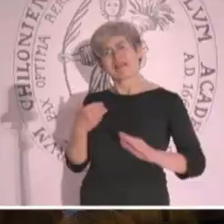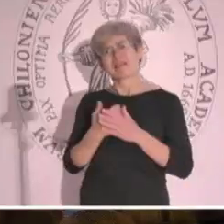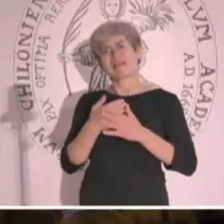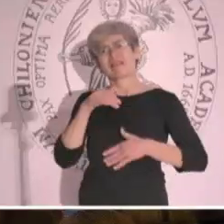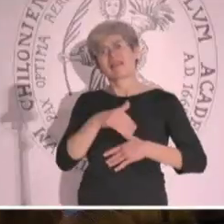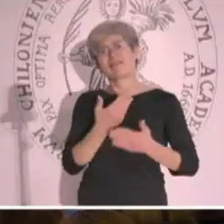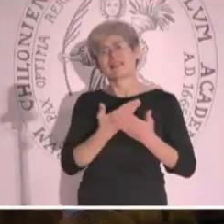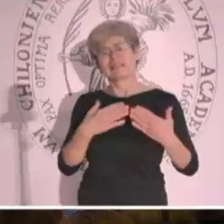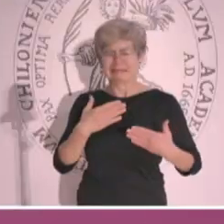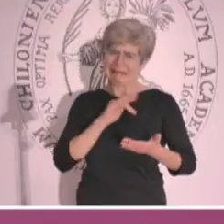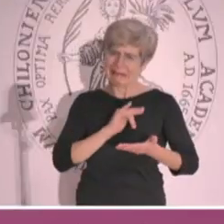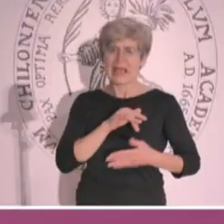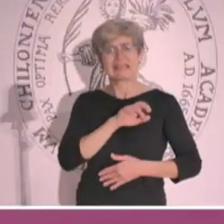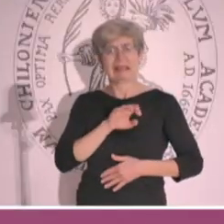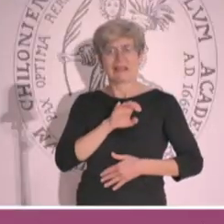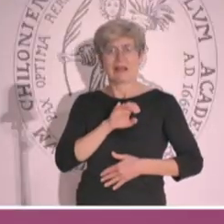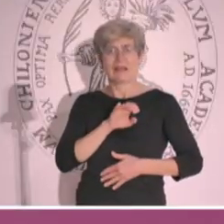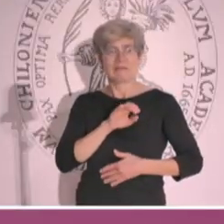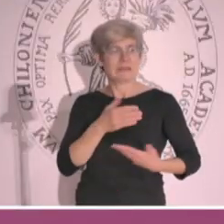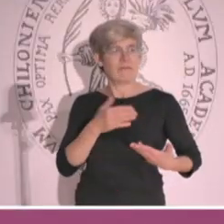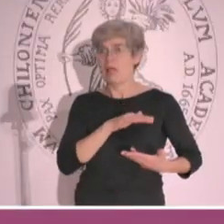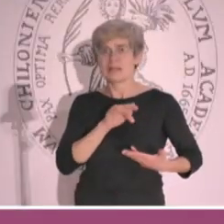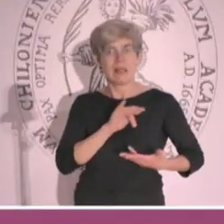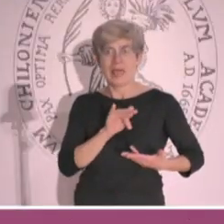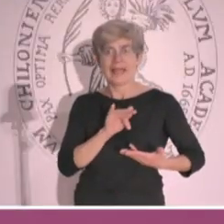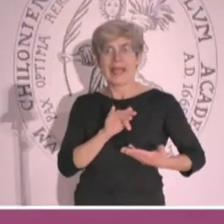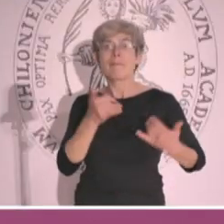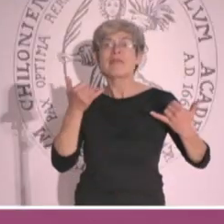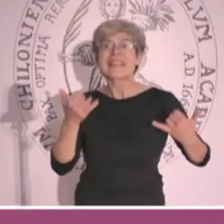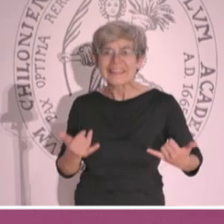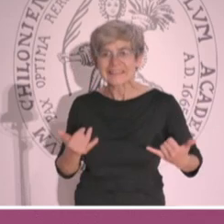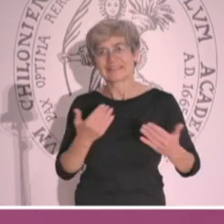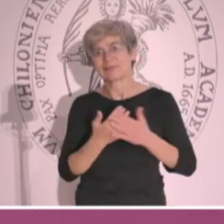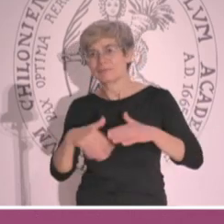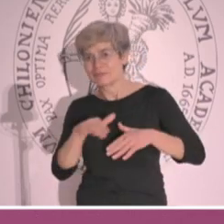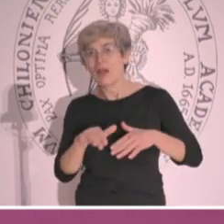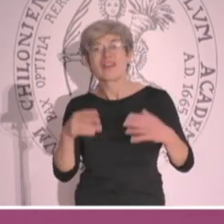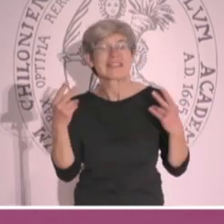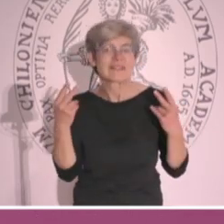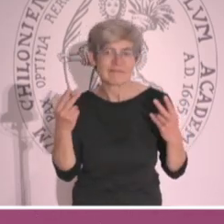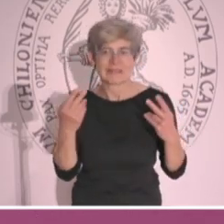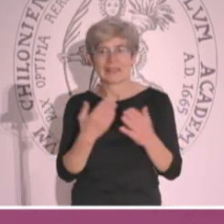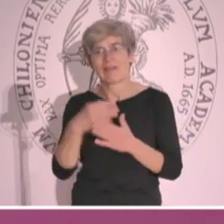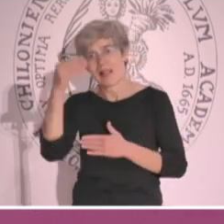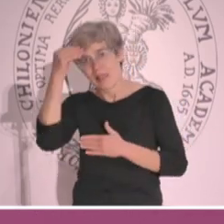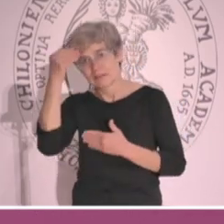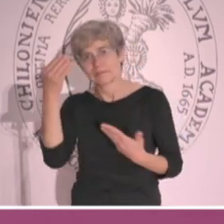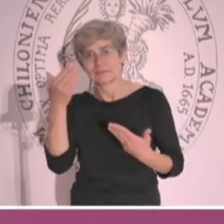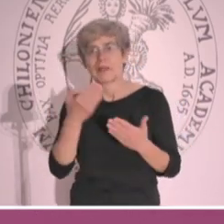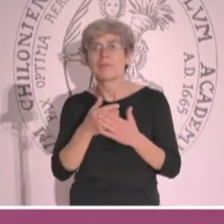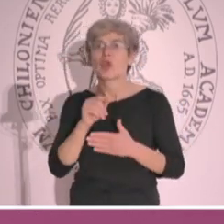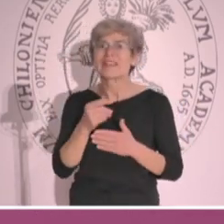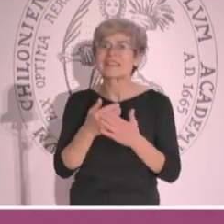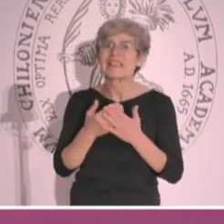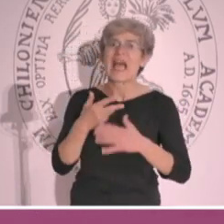stattgefunden haben, dass das ganz wichtig ist. Lernen ist auch ein sozialer Prozess. Und wir freuen uns wirklich sehr, dass